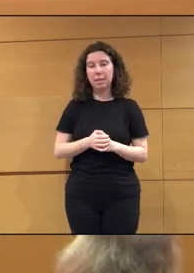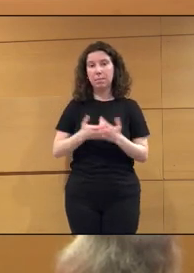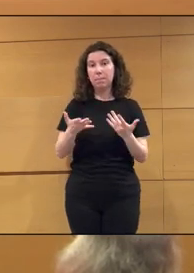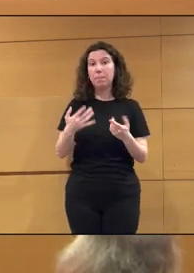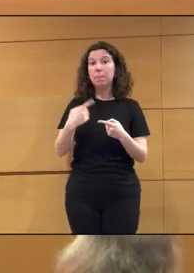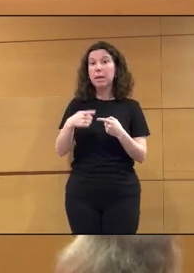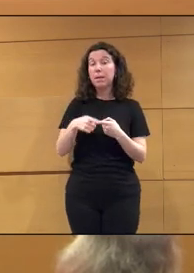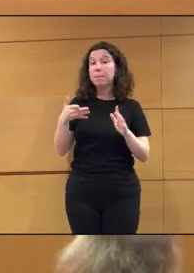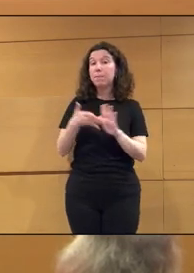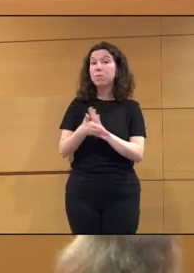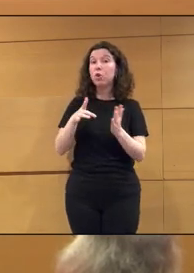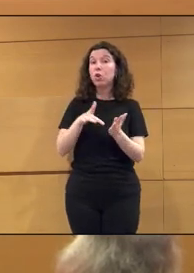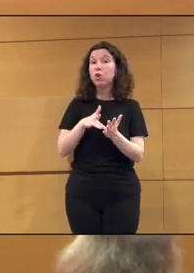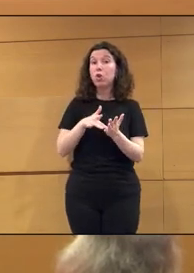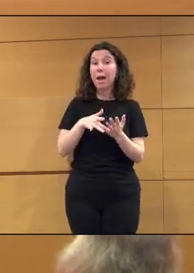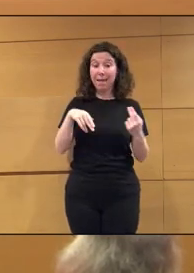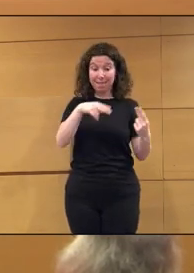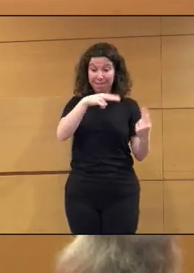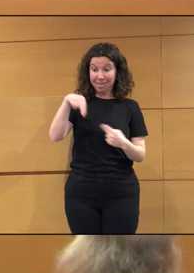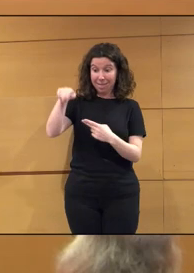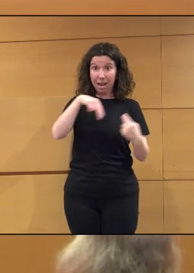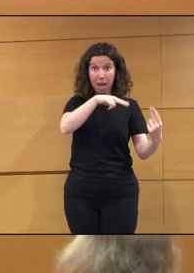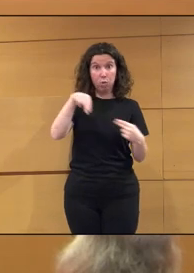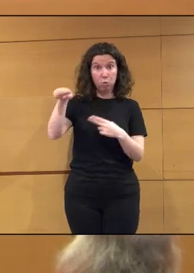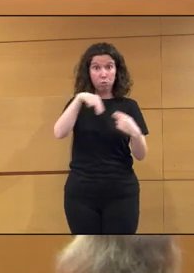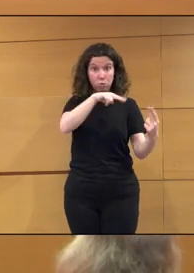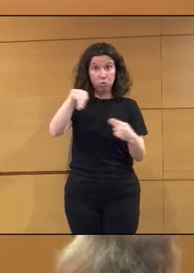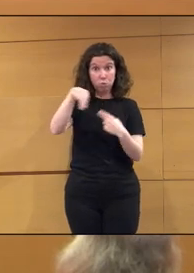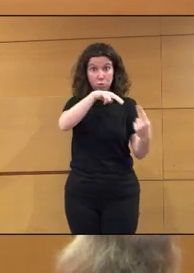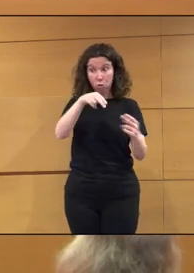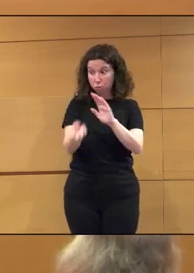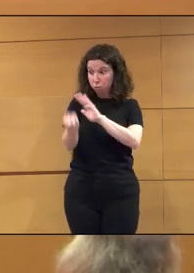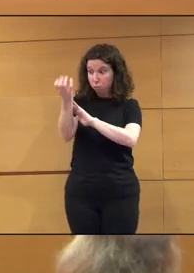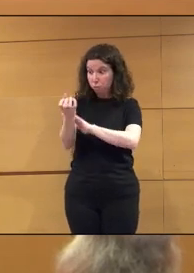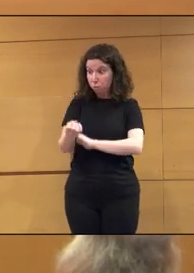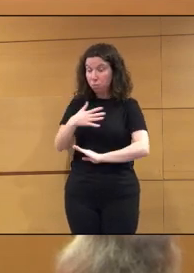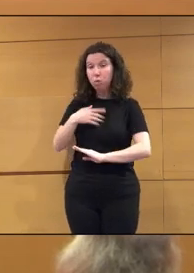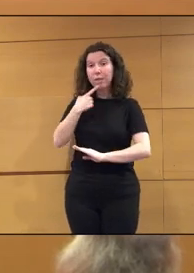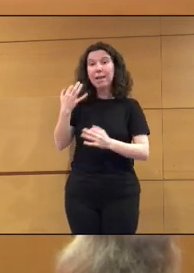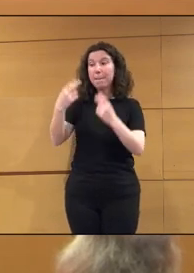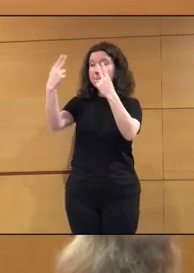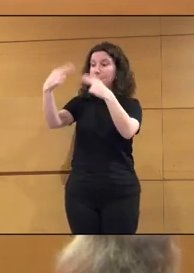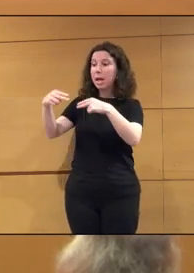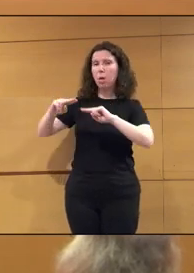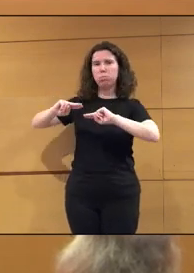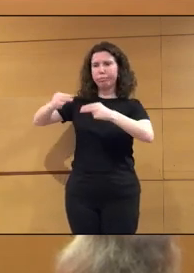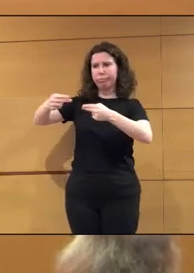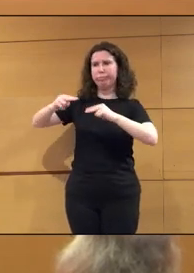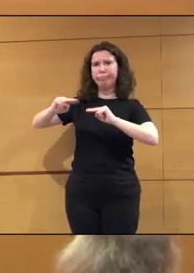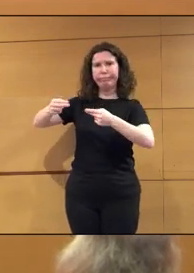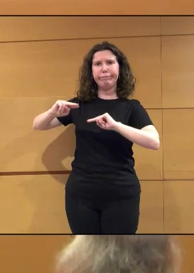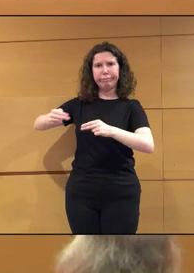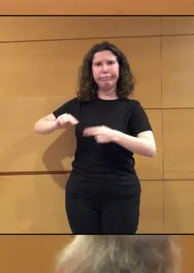generar traduccions és una manera de, no, de breaking barriers or lowering barriers, no?